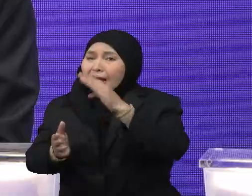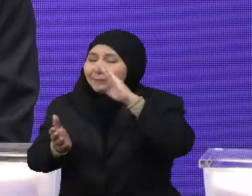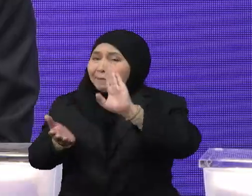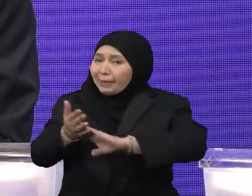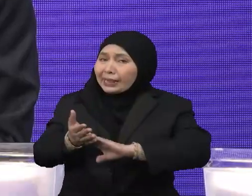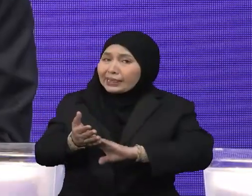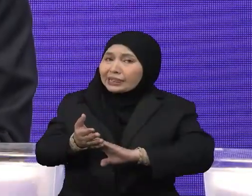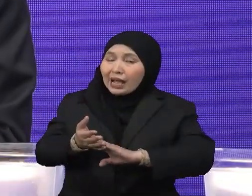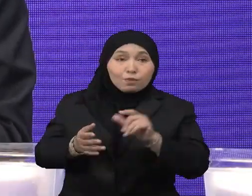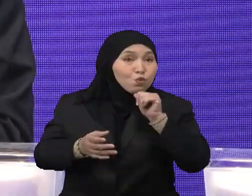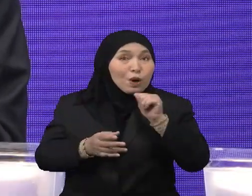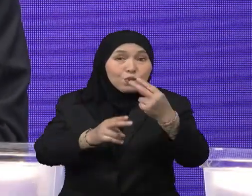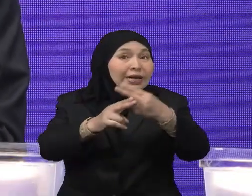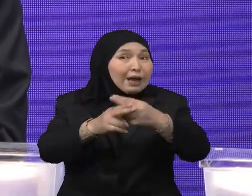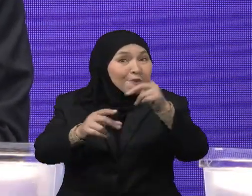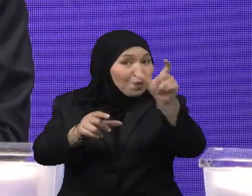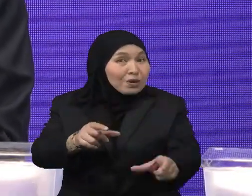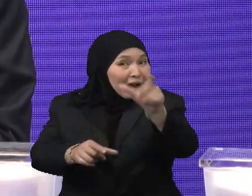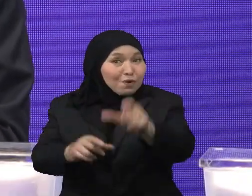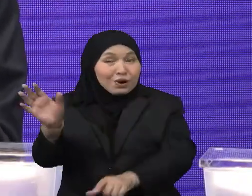bukan nama orang